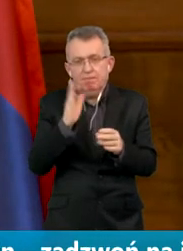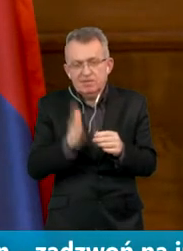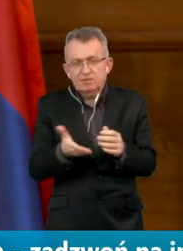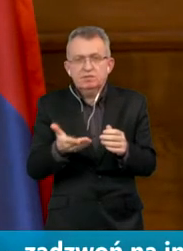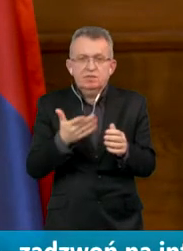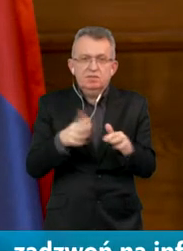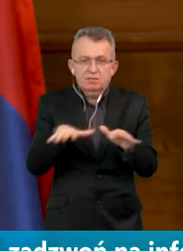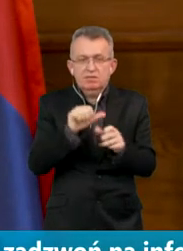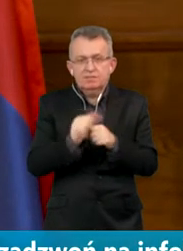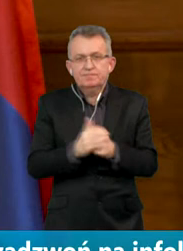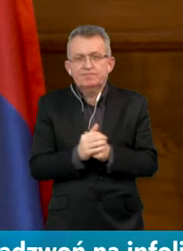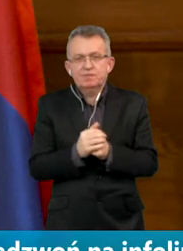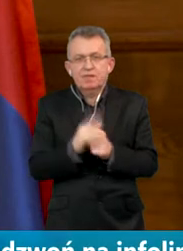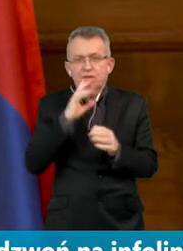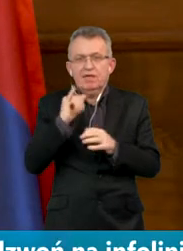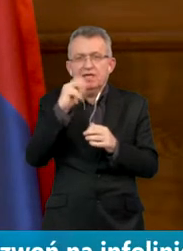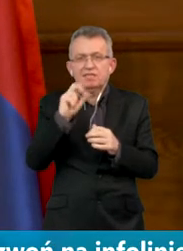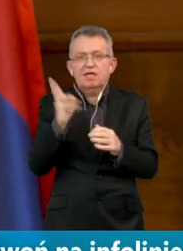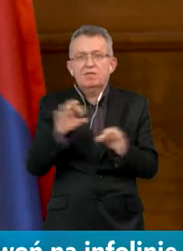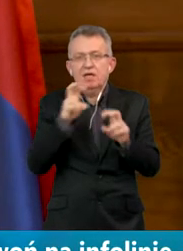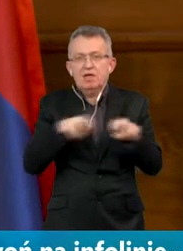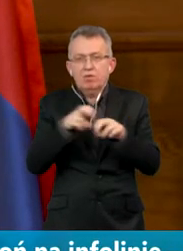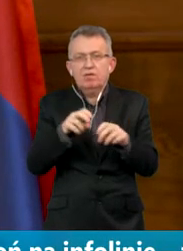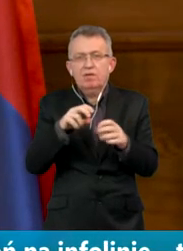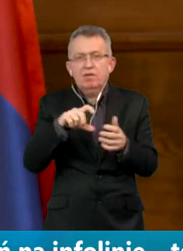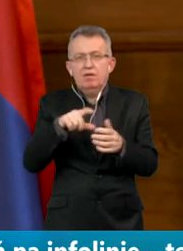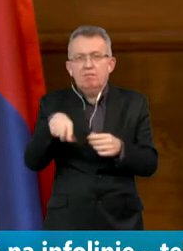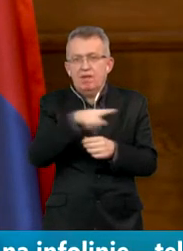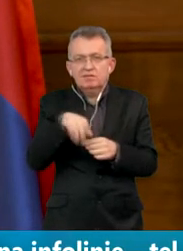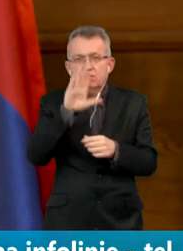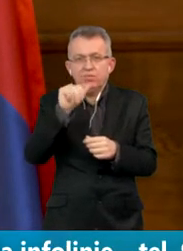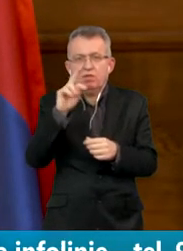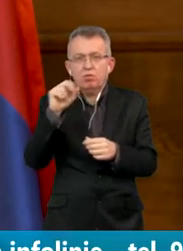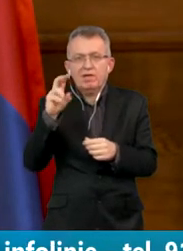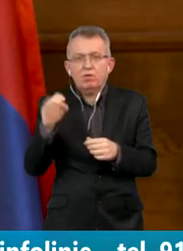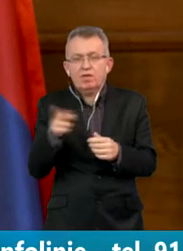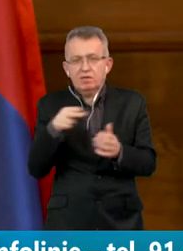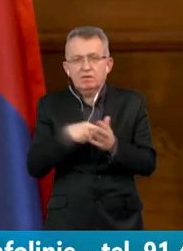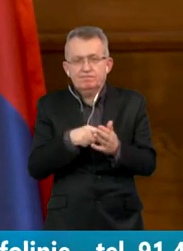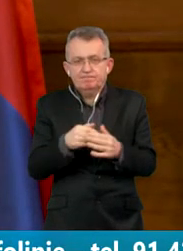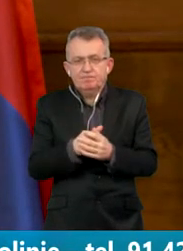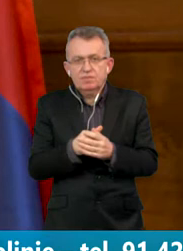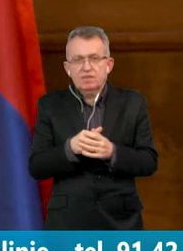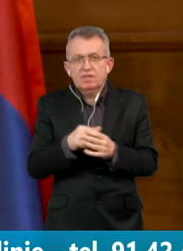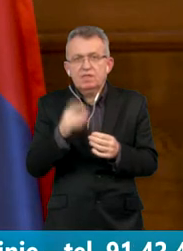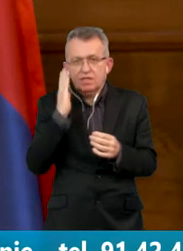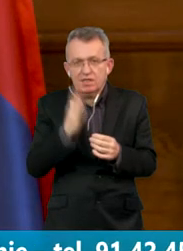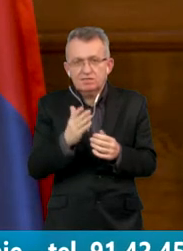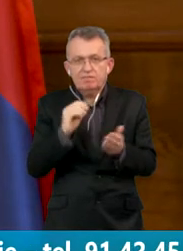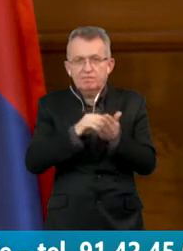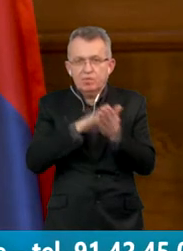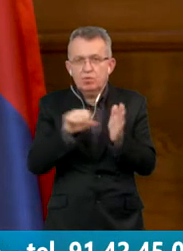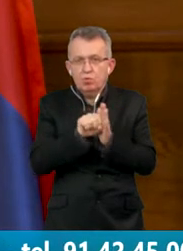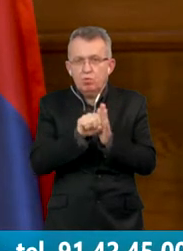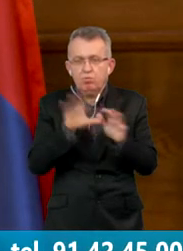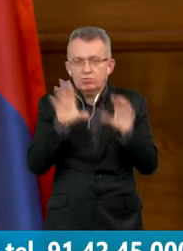będzie się tutaj pojawiało. Pan Jacek pyta, kiedy remont placu Batorego? Panie Jacku, jest to inwestycja wpisana do budżetu,